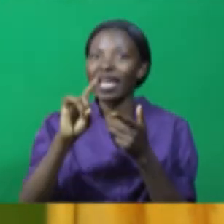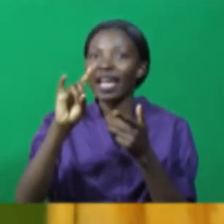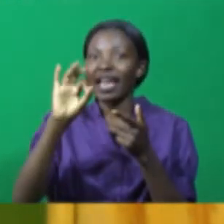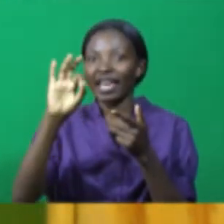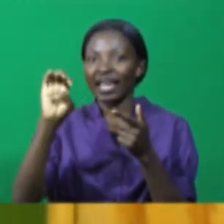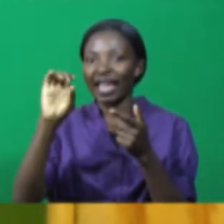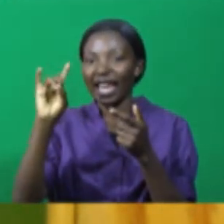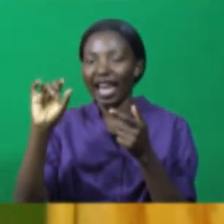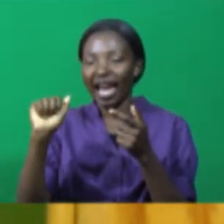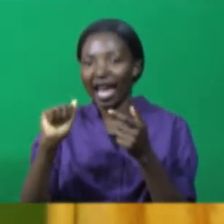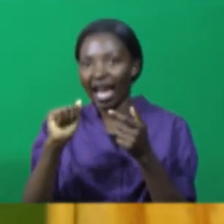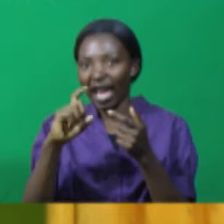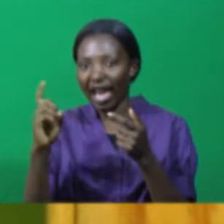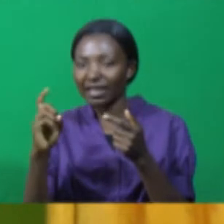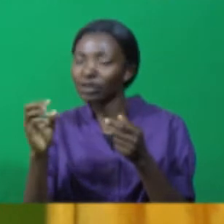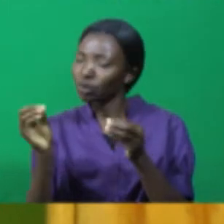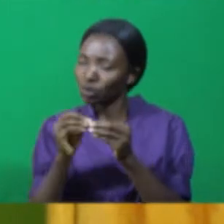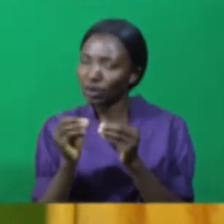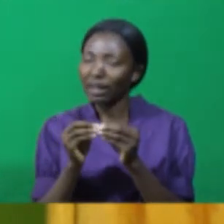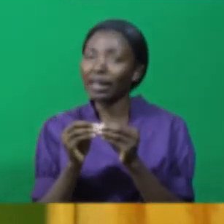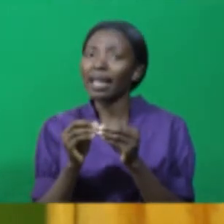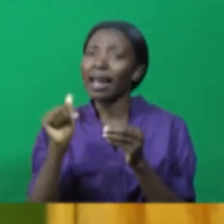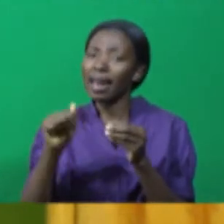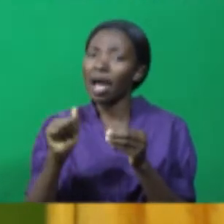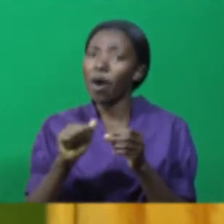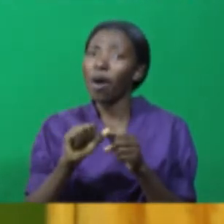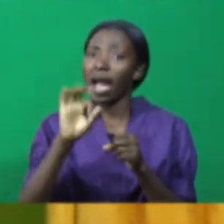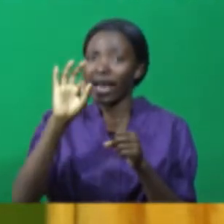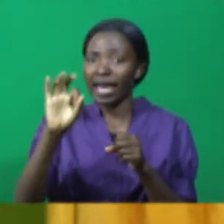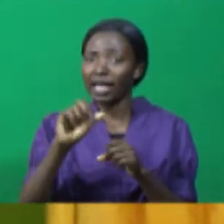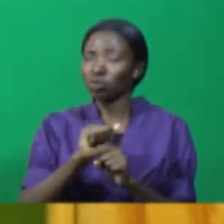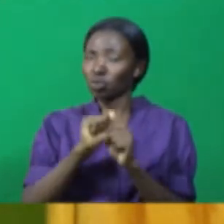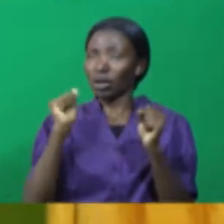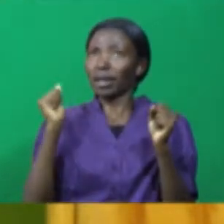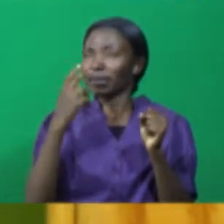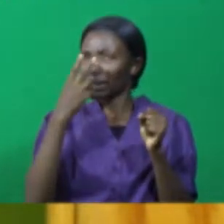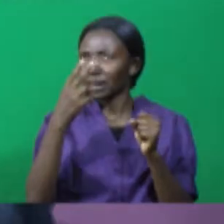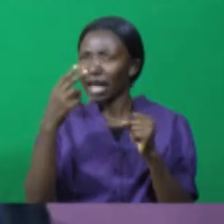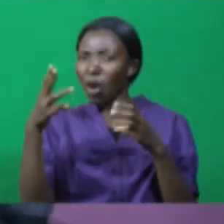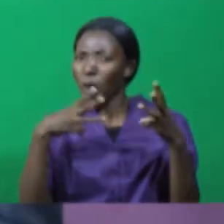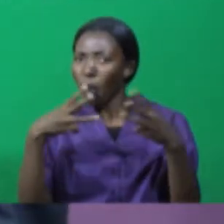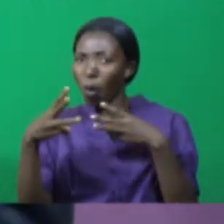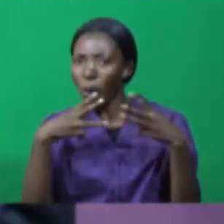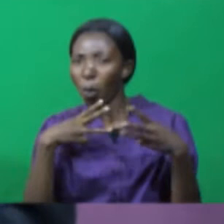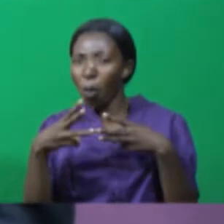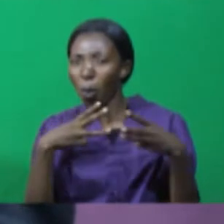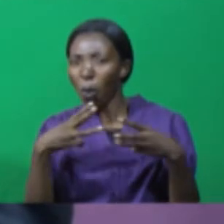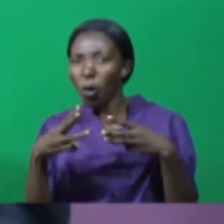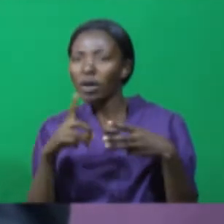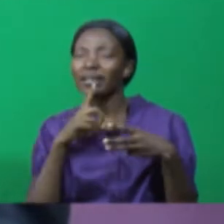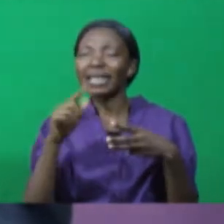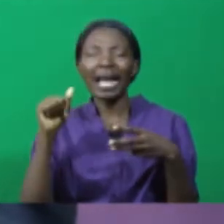kuti aende naye. Ehe. Saka muranda wake ndobva amuka. Ndobva aona hondo iri kubanuka akati, "Ah, tapera."